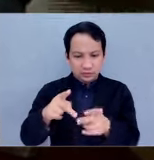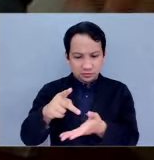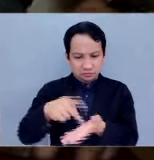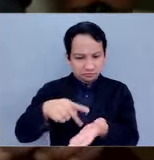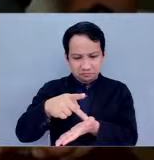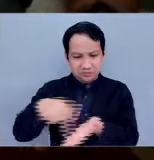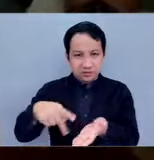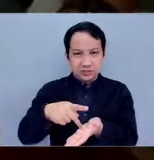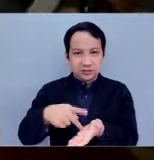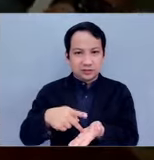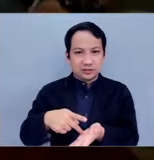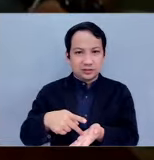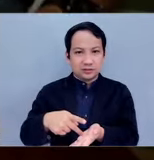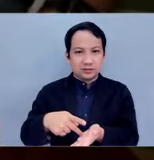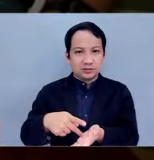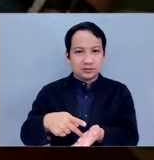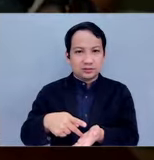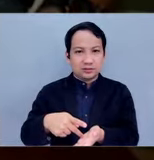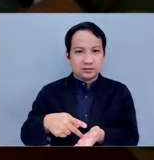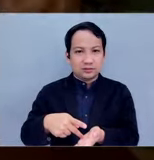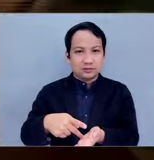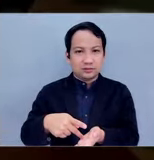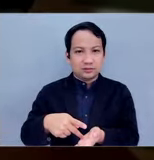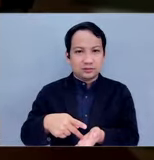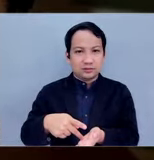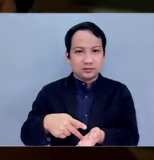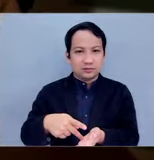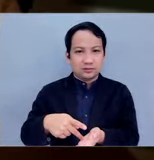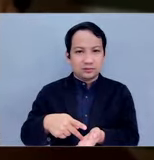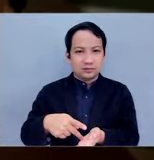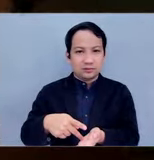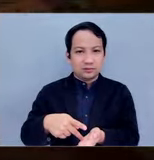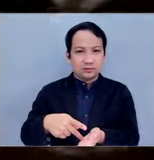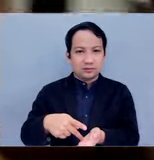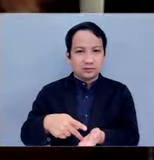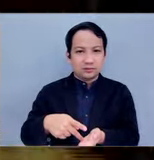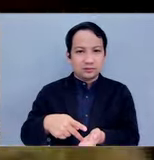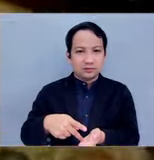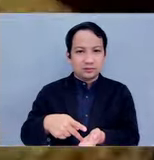excited ako i-try. Try. Okay, sir, kain tayo ha? Sige po. Okay, let me get this